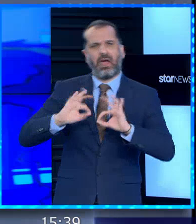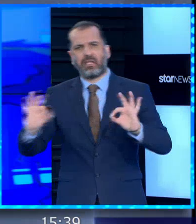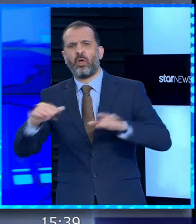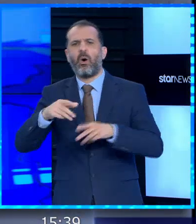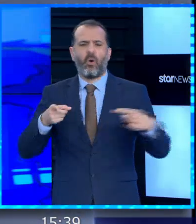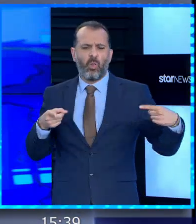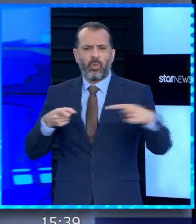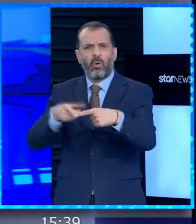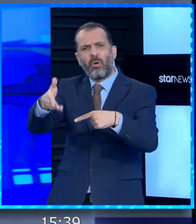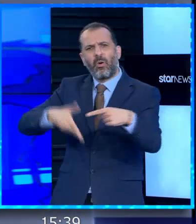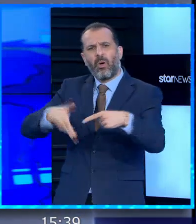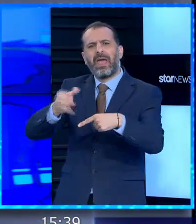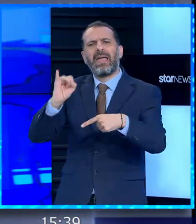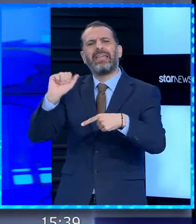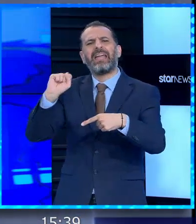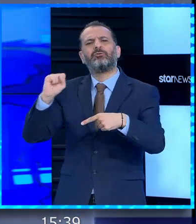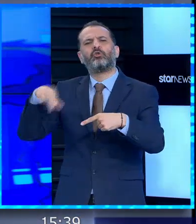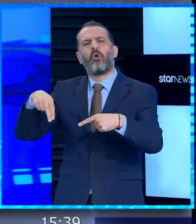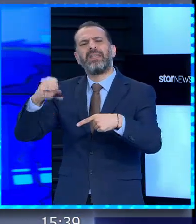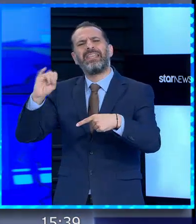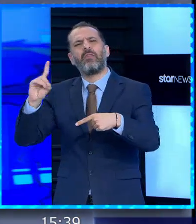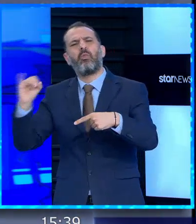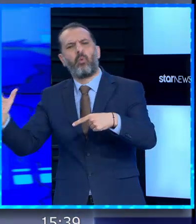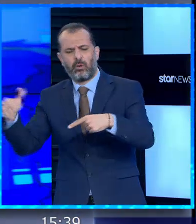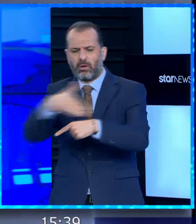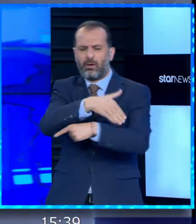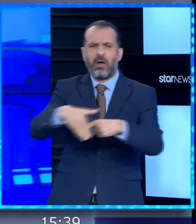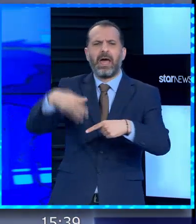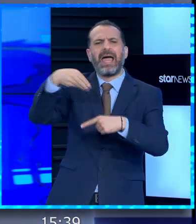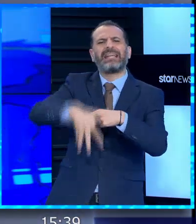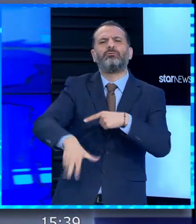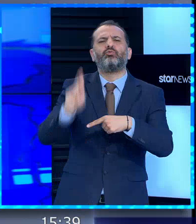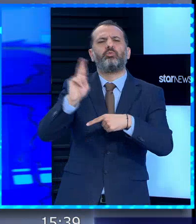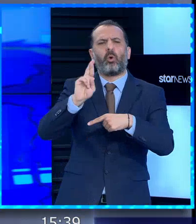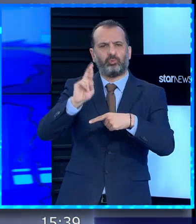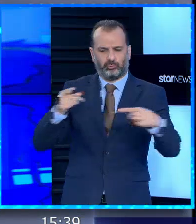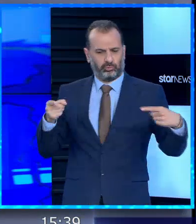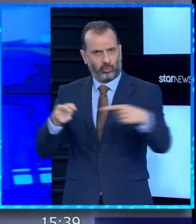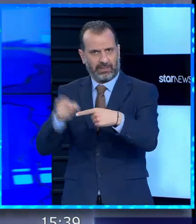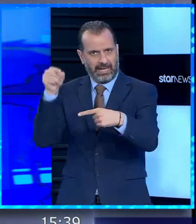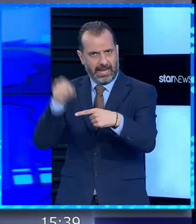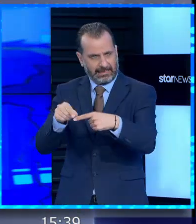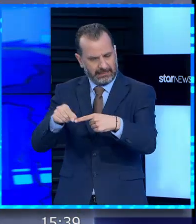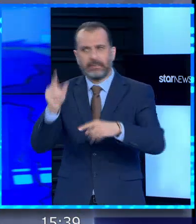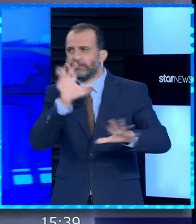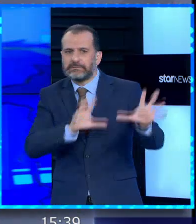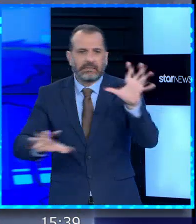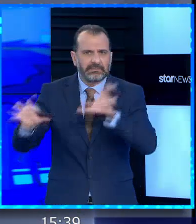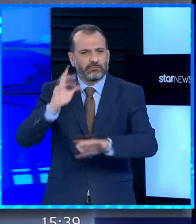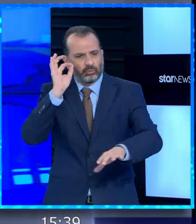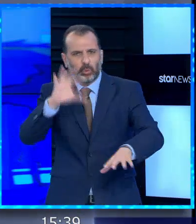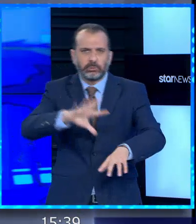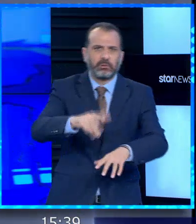οδών, η Ασονίδου και Ριζούντο στο Ελληνικό. Φορούν κουκούλες και αναζητούν υποψήφιο θύμα. Λίγα λεπτά αργότερα στην ίδια